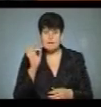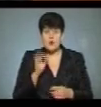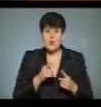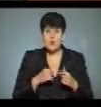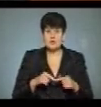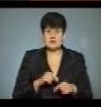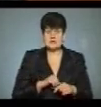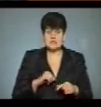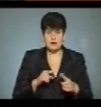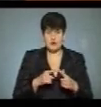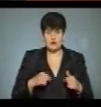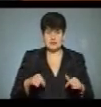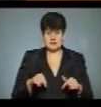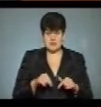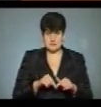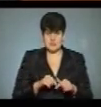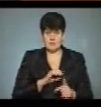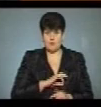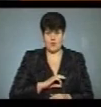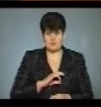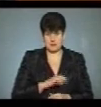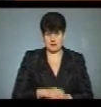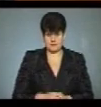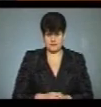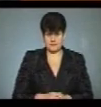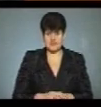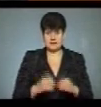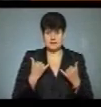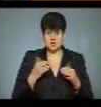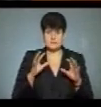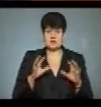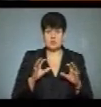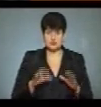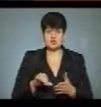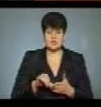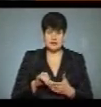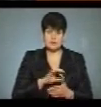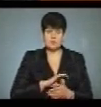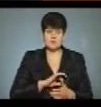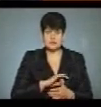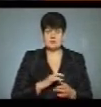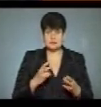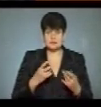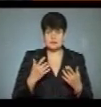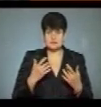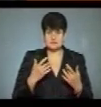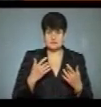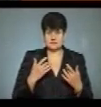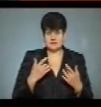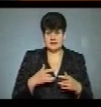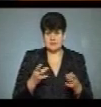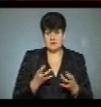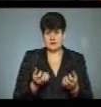орган самоорганізації найманих працівників як профспілка. За теперішнім законодавством члена профспілки, щоб звільнити, треба отримати згоду